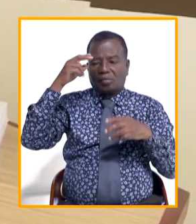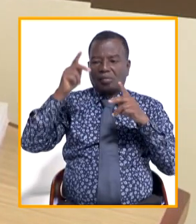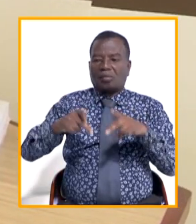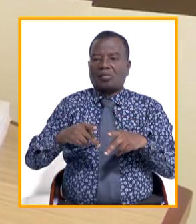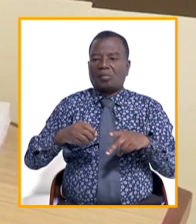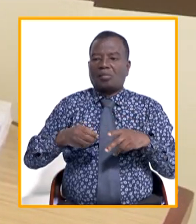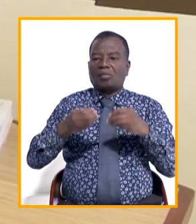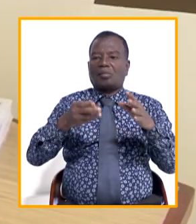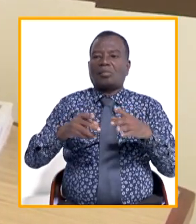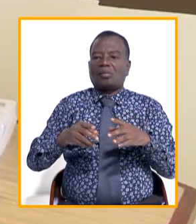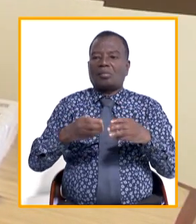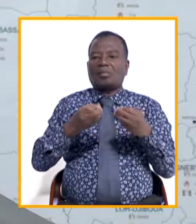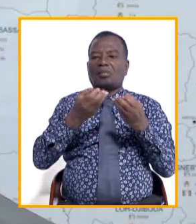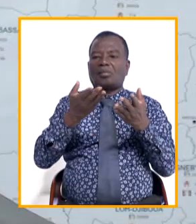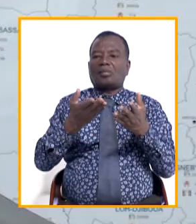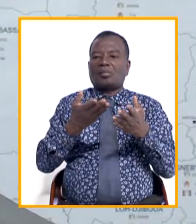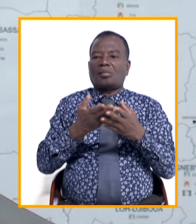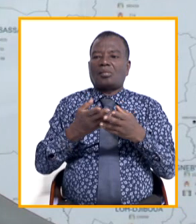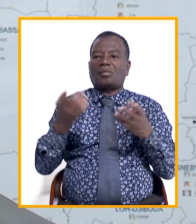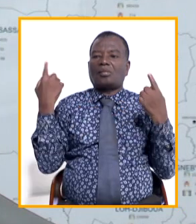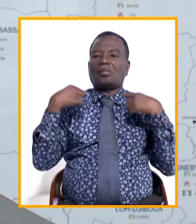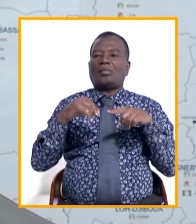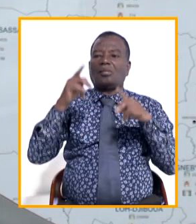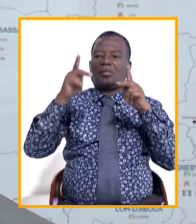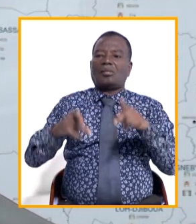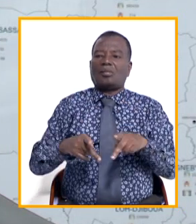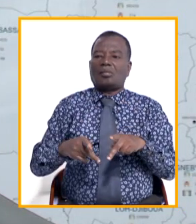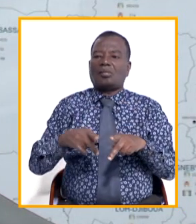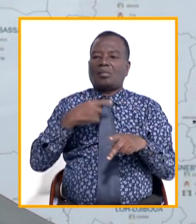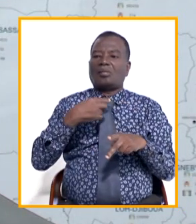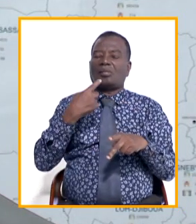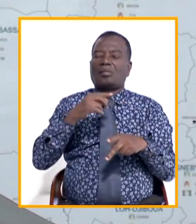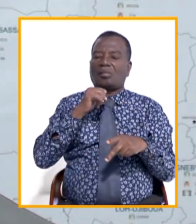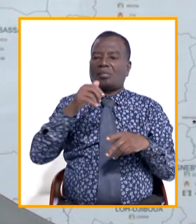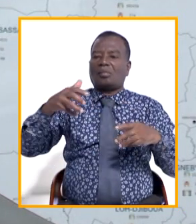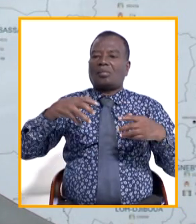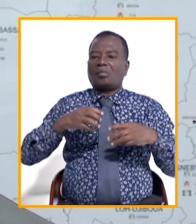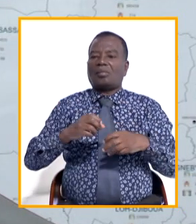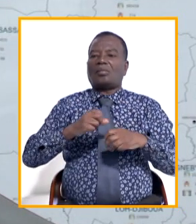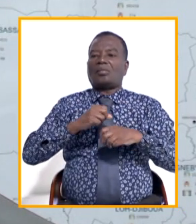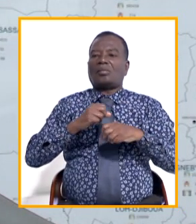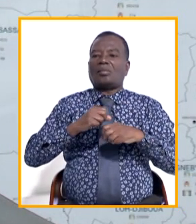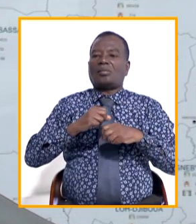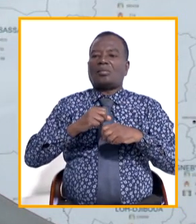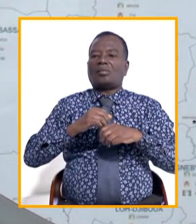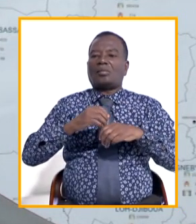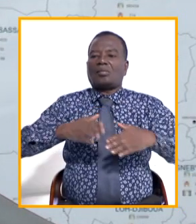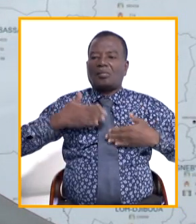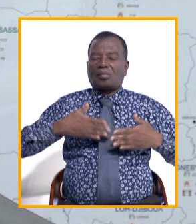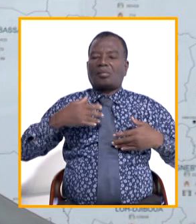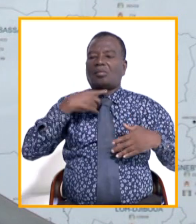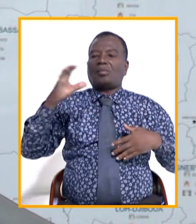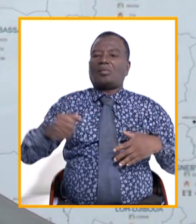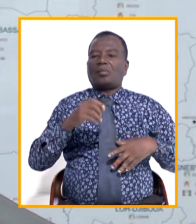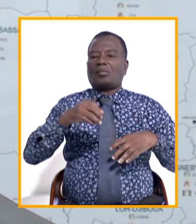mise en cause et elle affiche sa décision. Et lorsque la personne concernée n'est pas satisfaite de cette décision, elle peut saisir